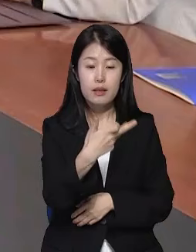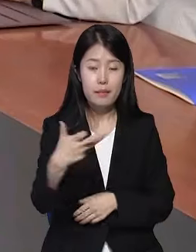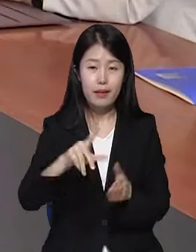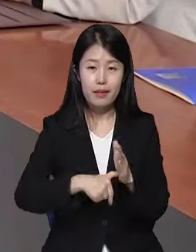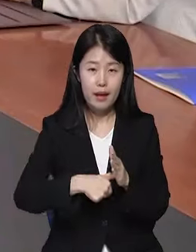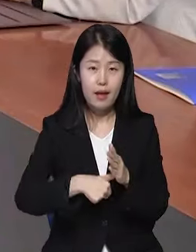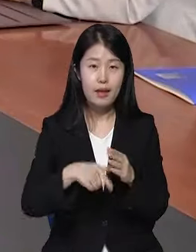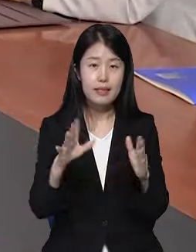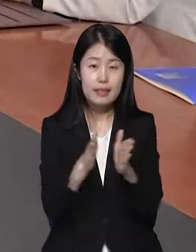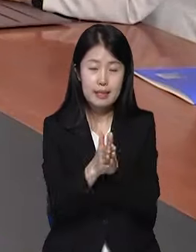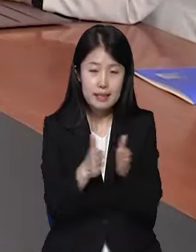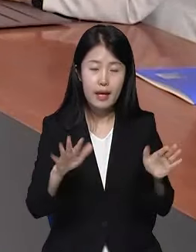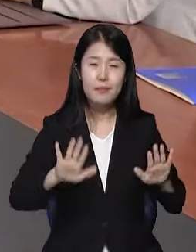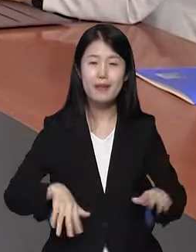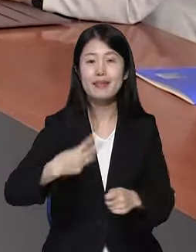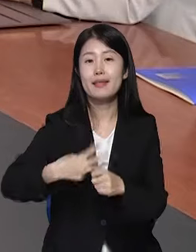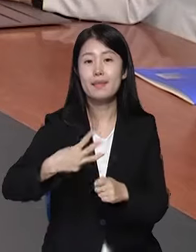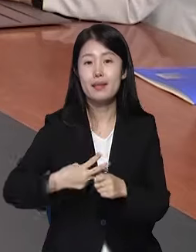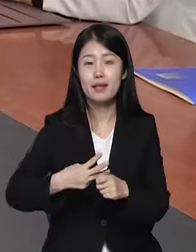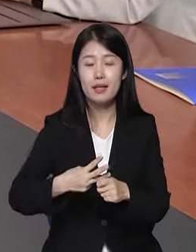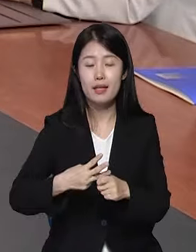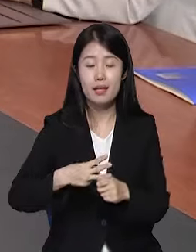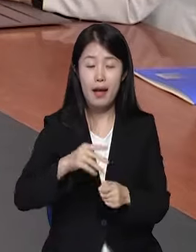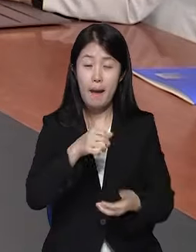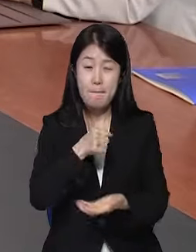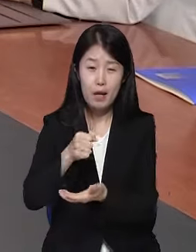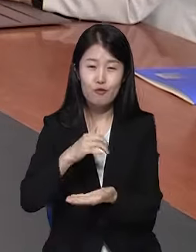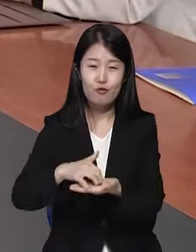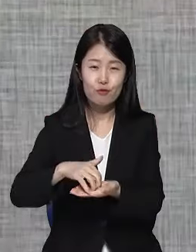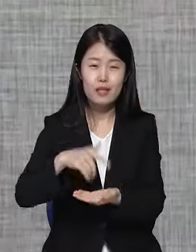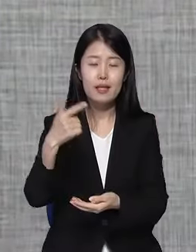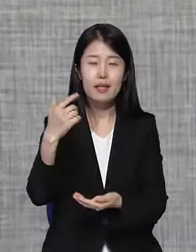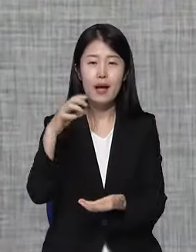이번이 세 번째로 누적 금액은 6천만 원에 다릅니다.